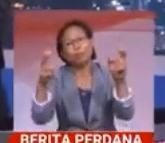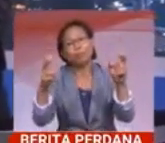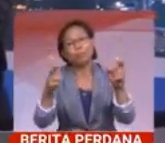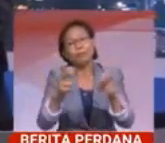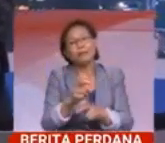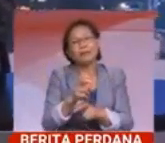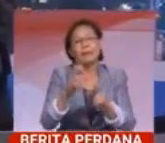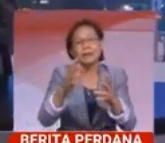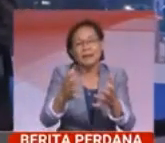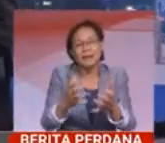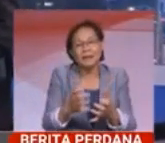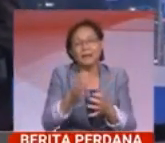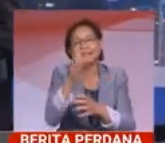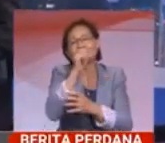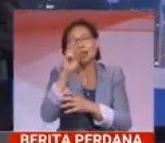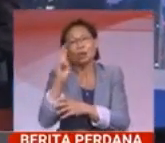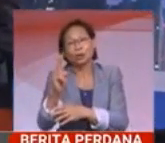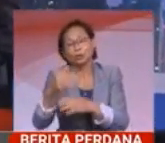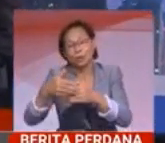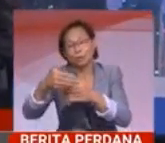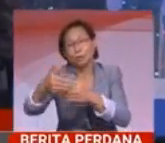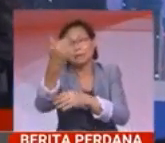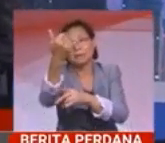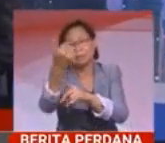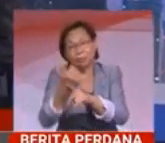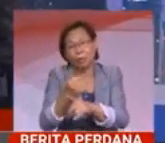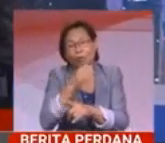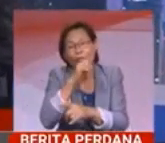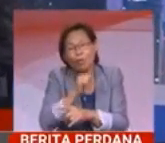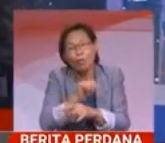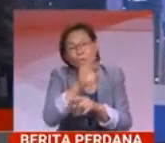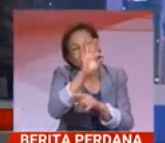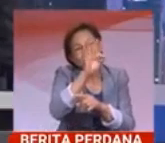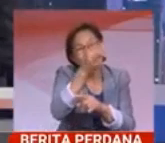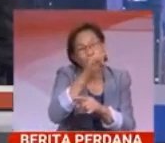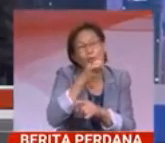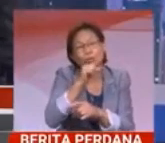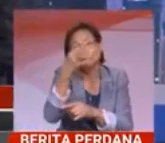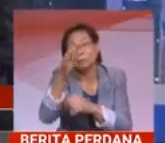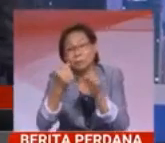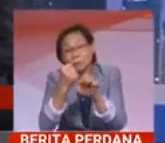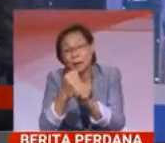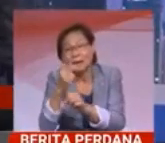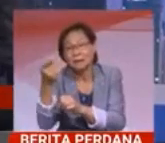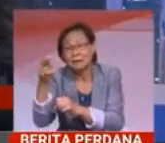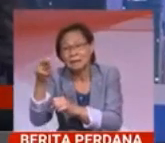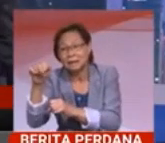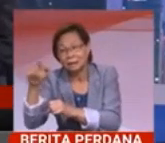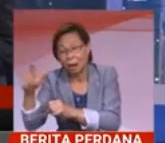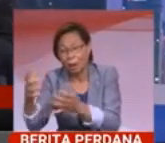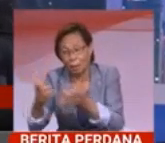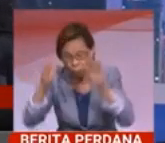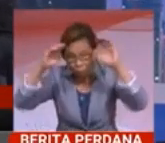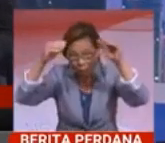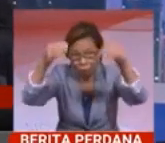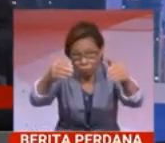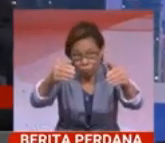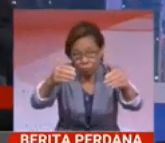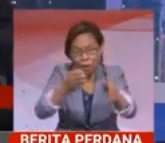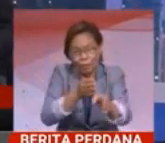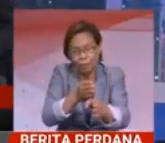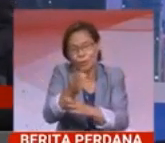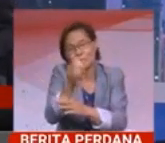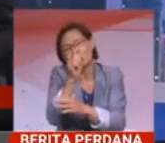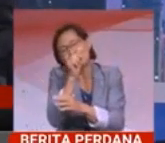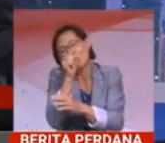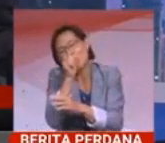ingin yang juga single kedua selepas dendam sahutnya pada usia 19 tahun gmail kini mau memperhitungkan jono kepada